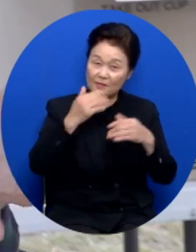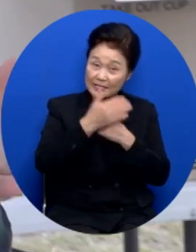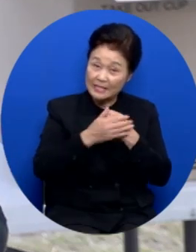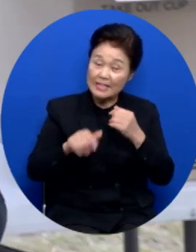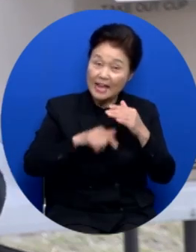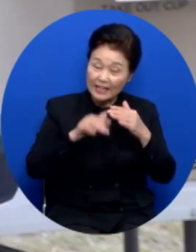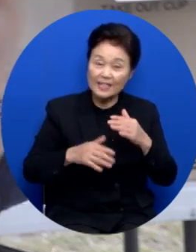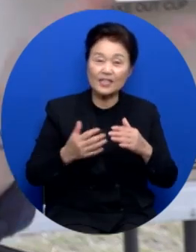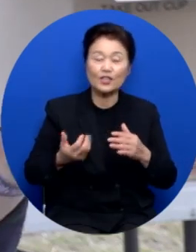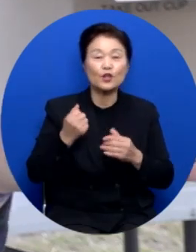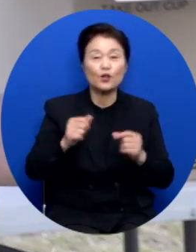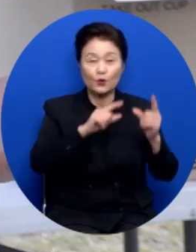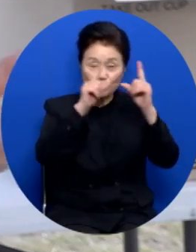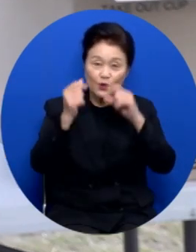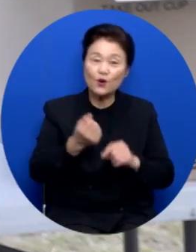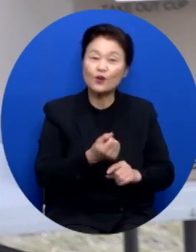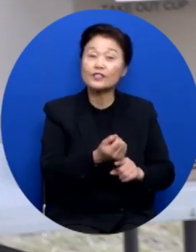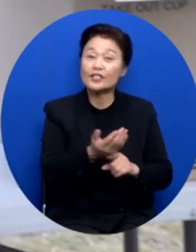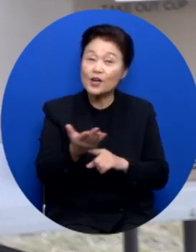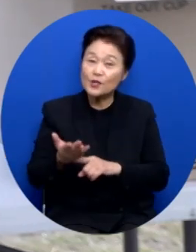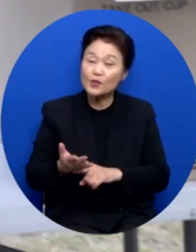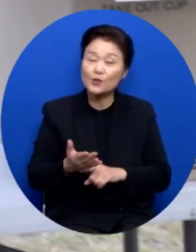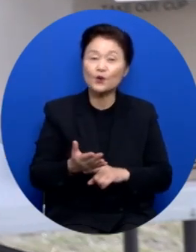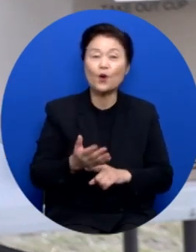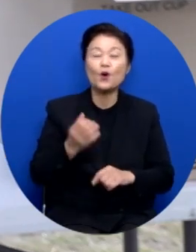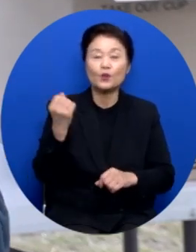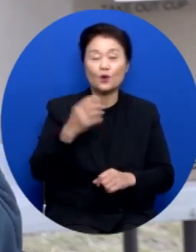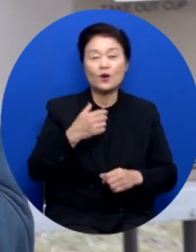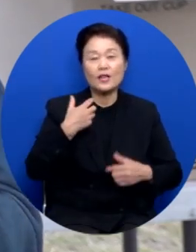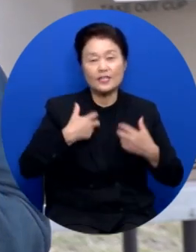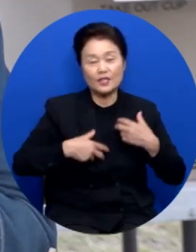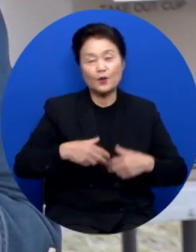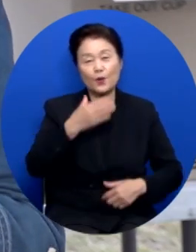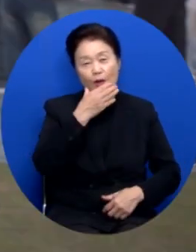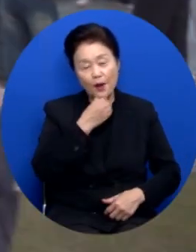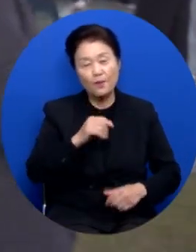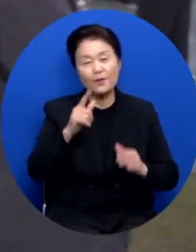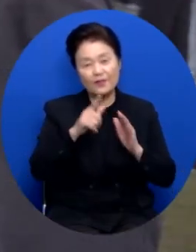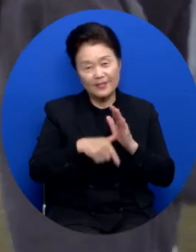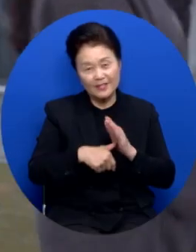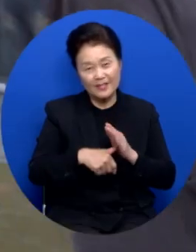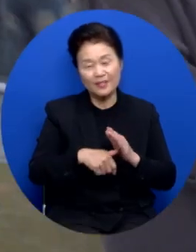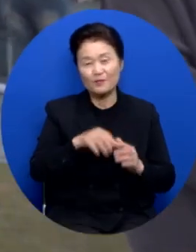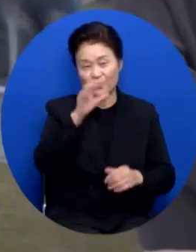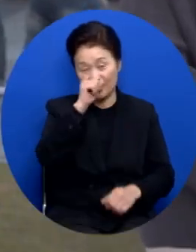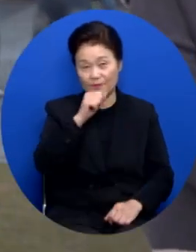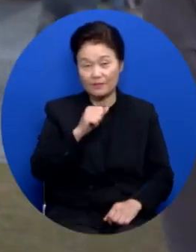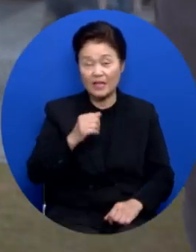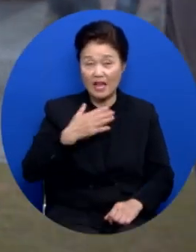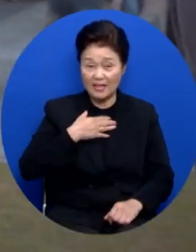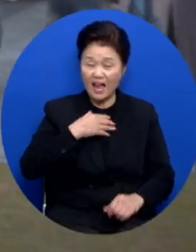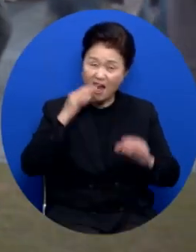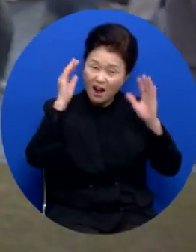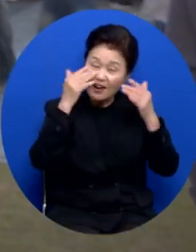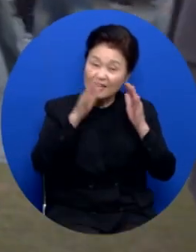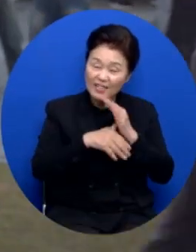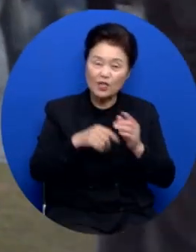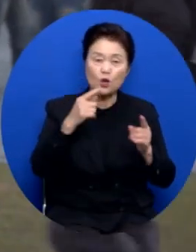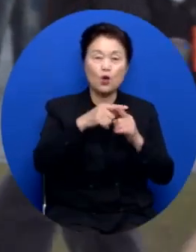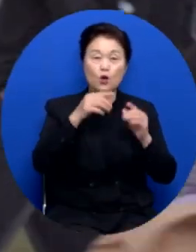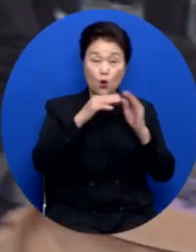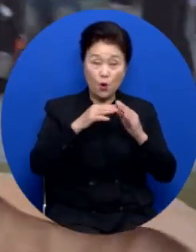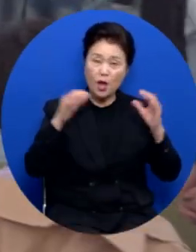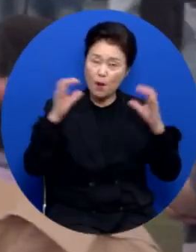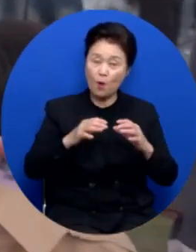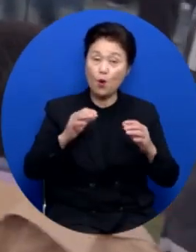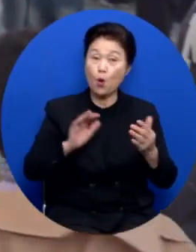누리고 전할 수 있는 즐겁고 행복한 시간이었으면 좋겠습니다. 저희 어렸을 때는 교회 안에 다 놀았거든요. 근데 지금은